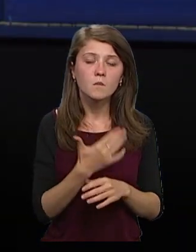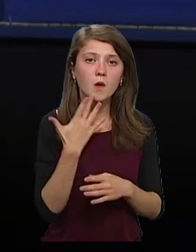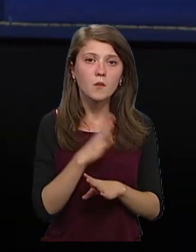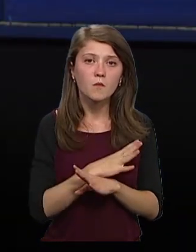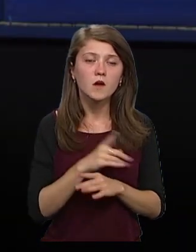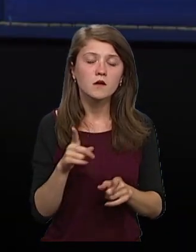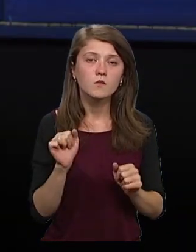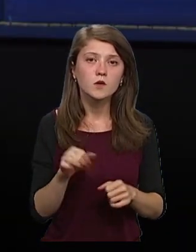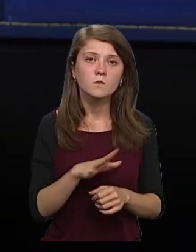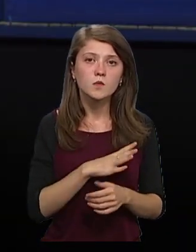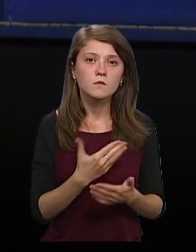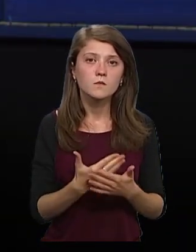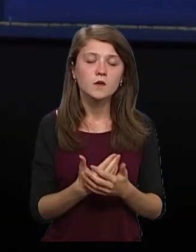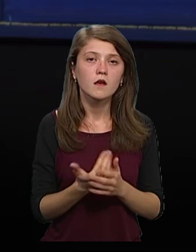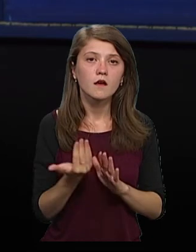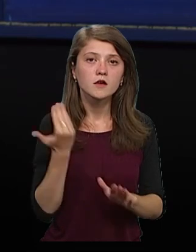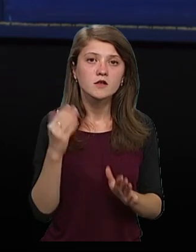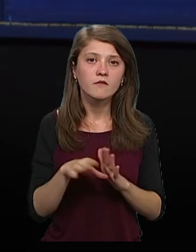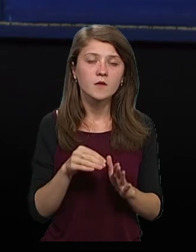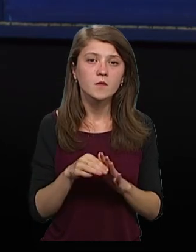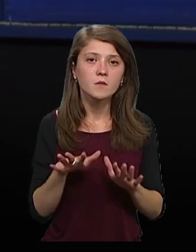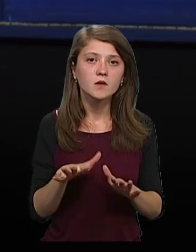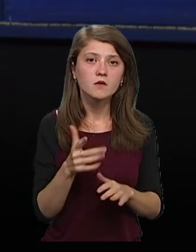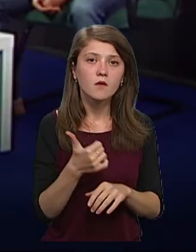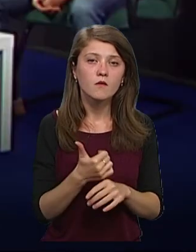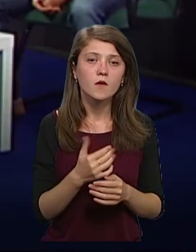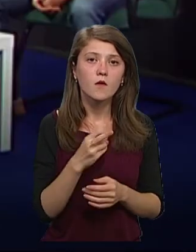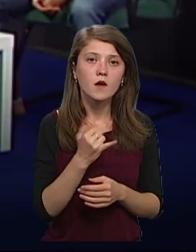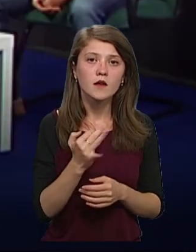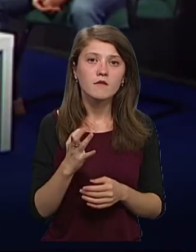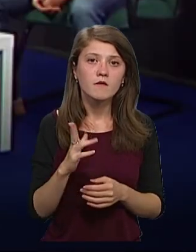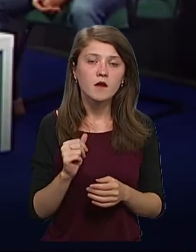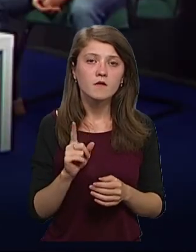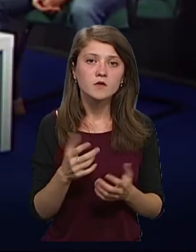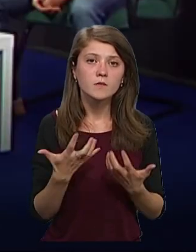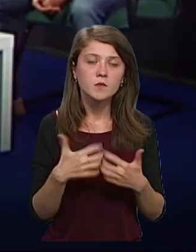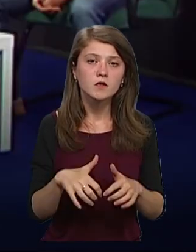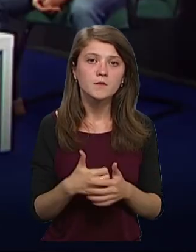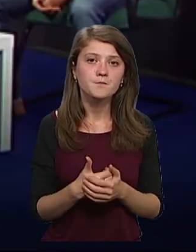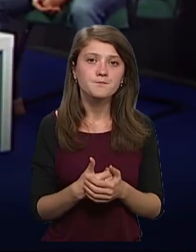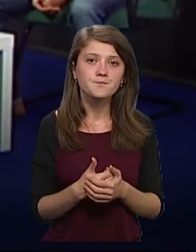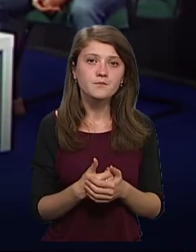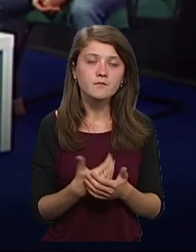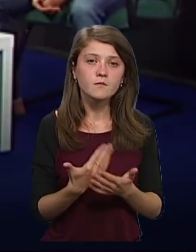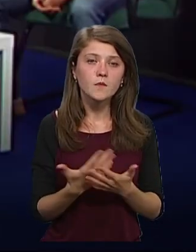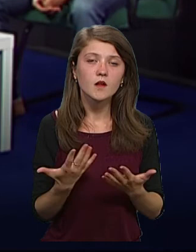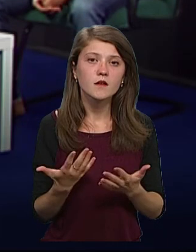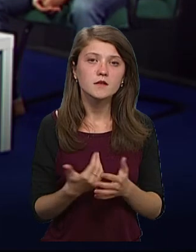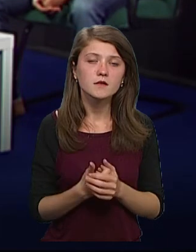там можуть призначити позачергові вибори міського голови, Оліївка в тому числі. Якщо, наприклад, якась